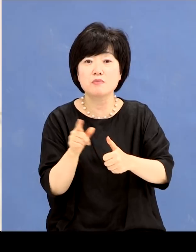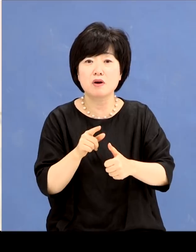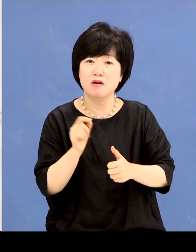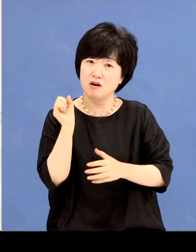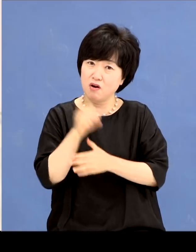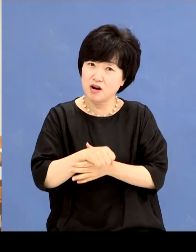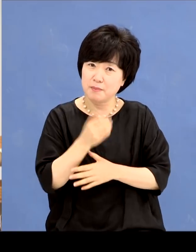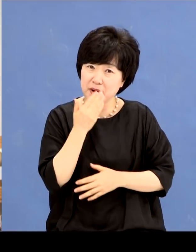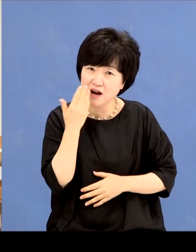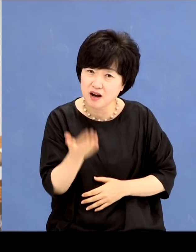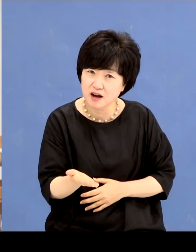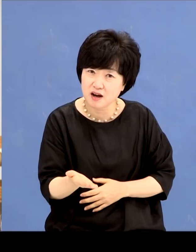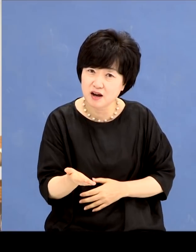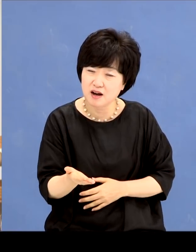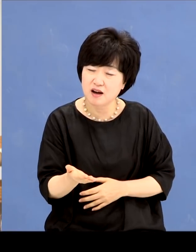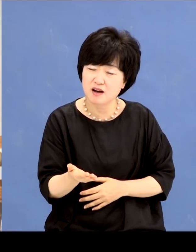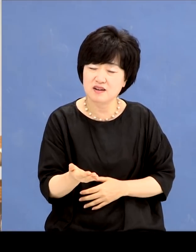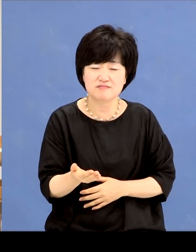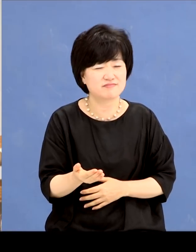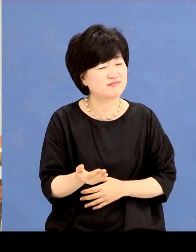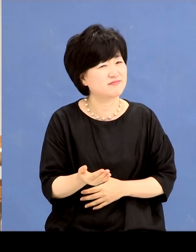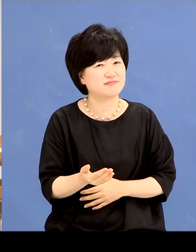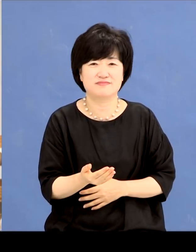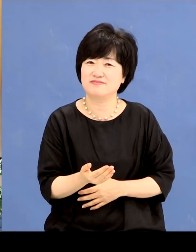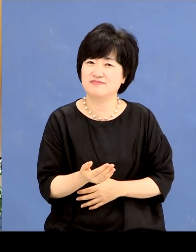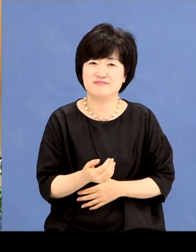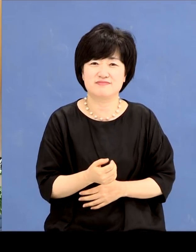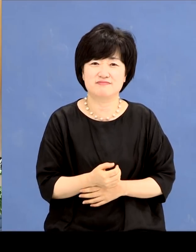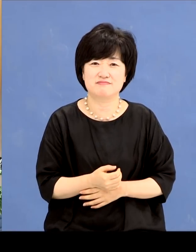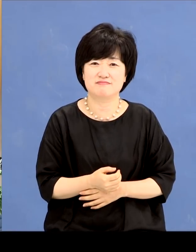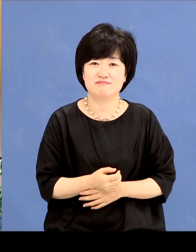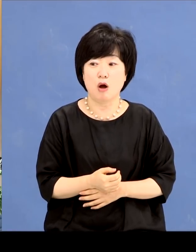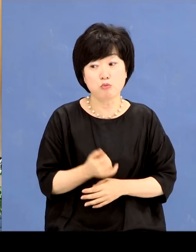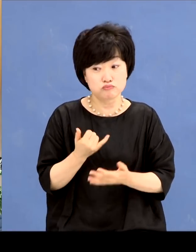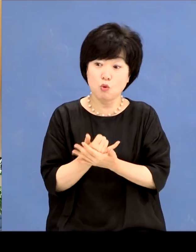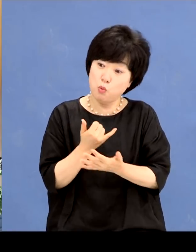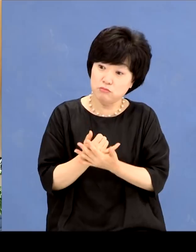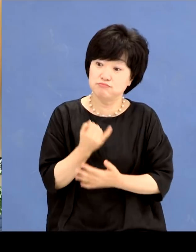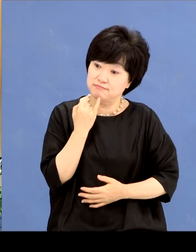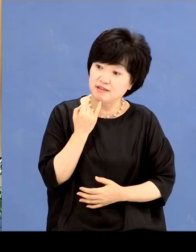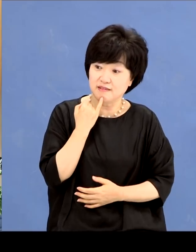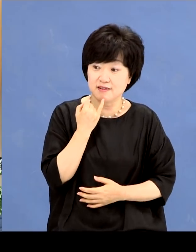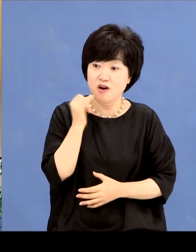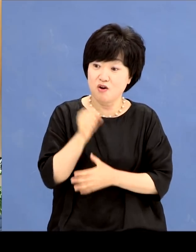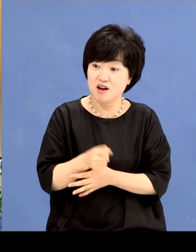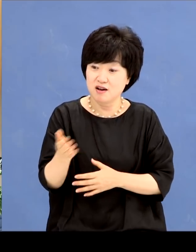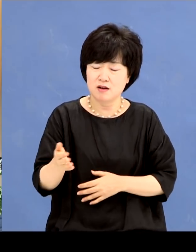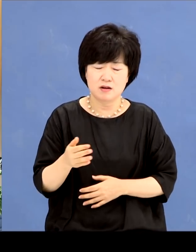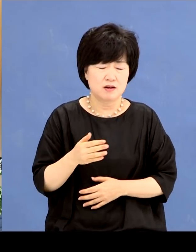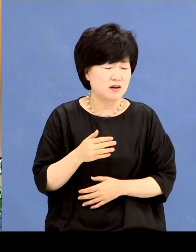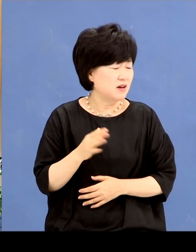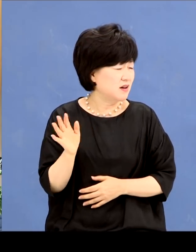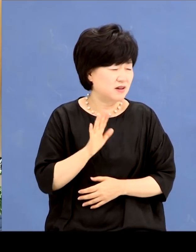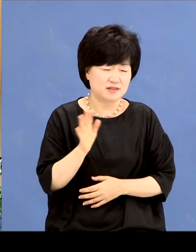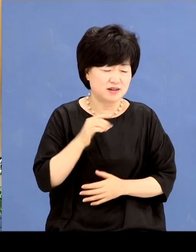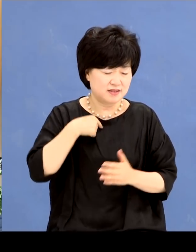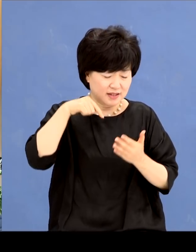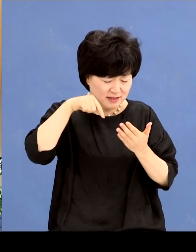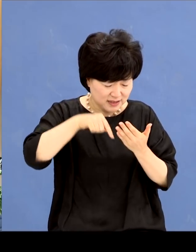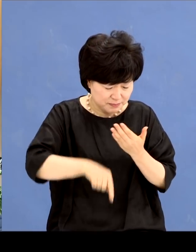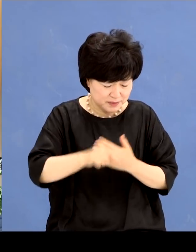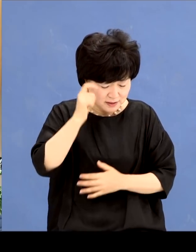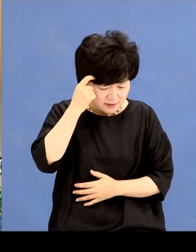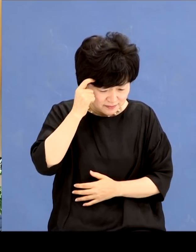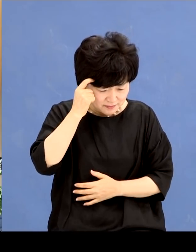수 있을까? 예. 근데 누구는 그래요. 예. 고아니까 당연히 허락할 수 있지 않겠어? 아니에요. 제가 깊이